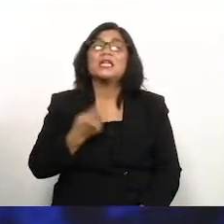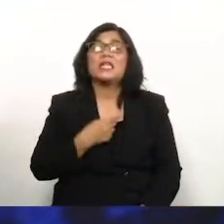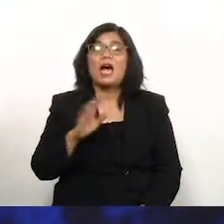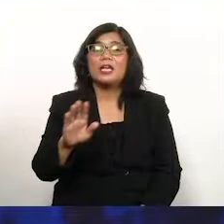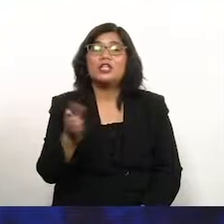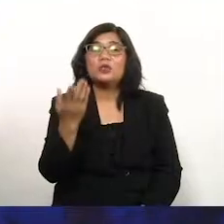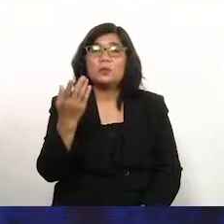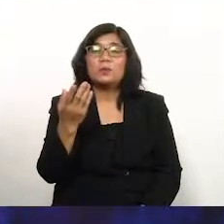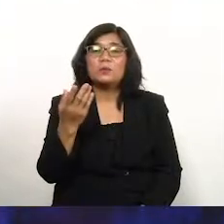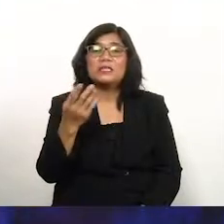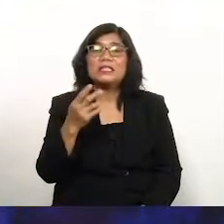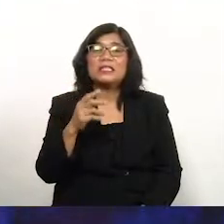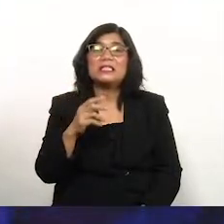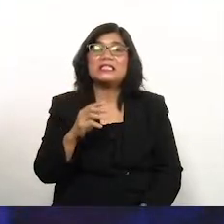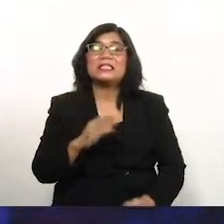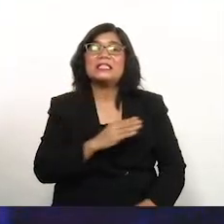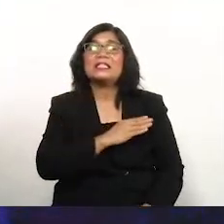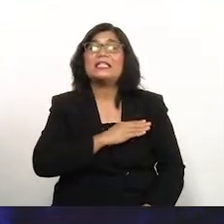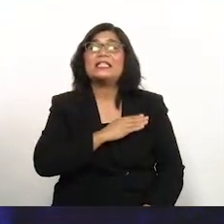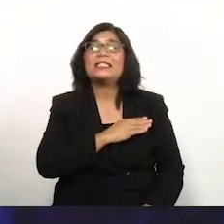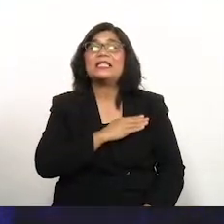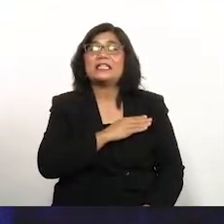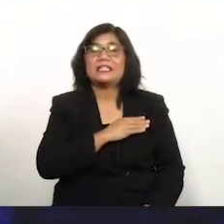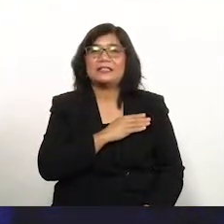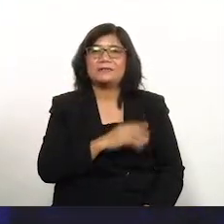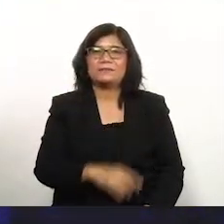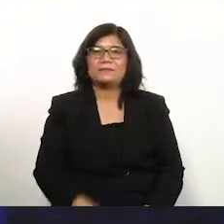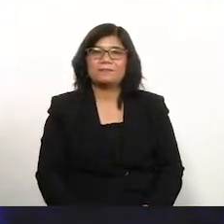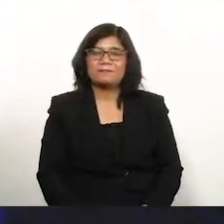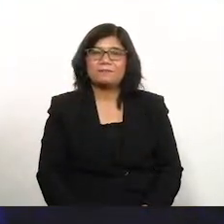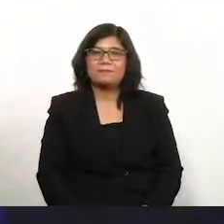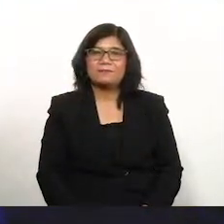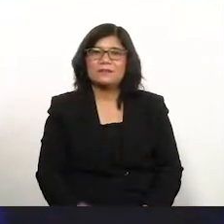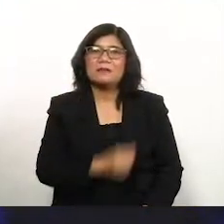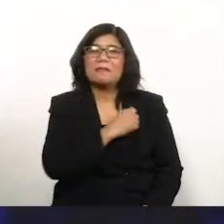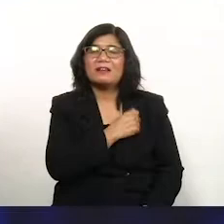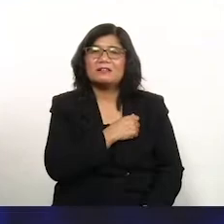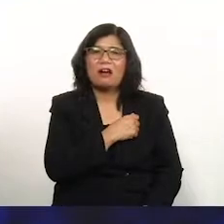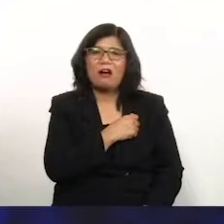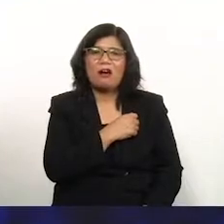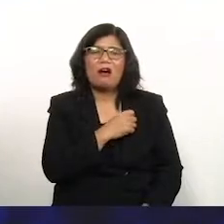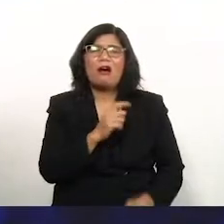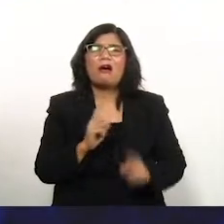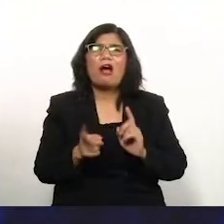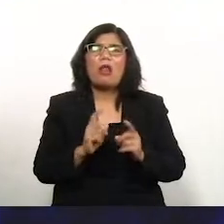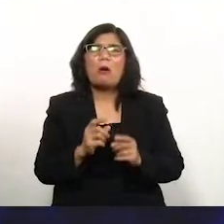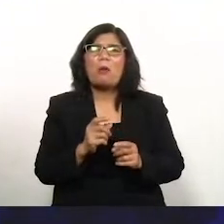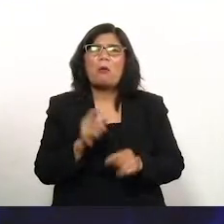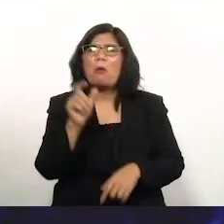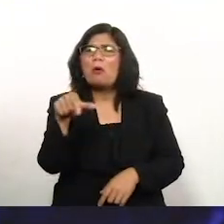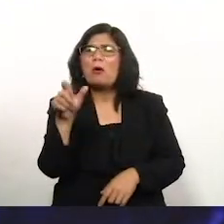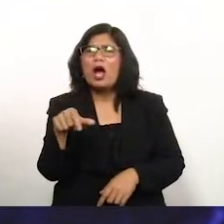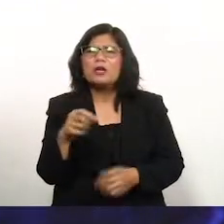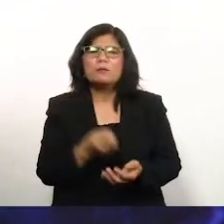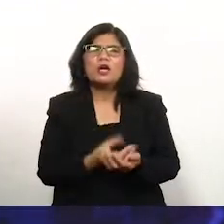Hai Yang kalau orang kaya dihina Hai kalau orang diberkati dihina Aku senang